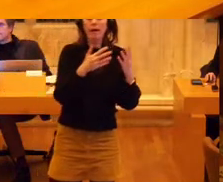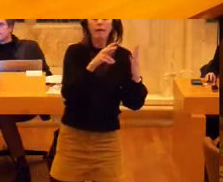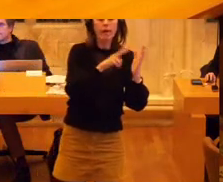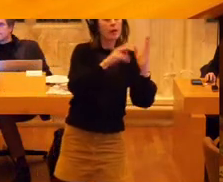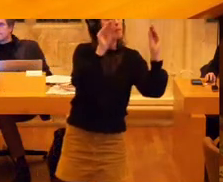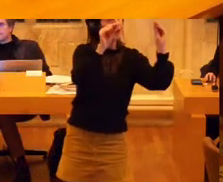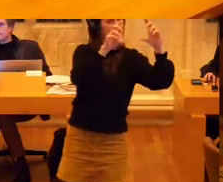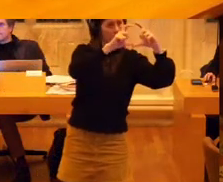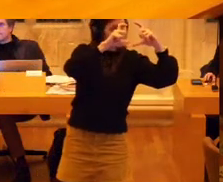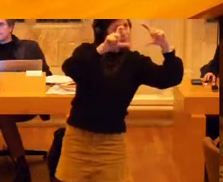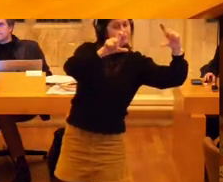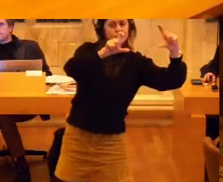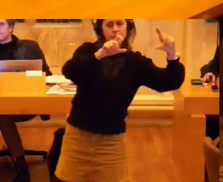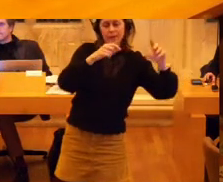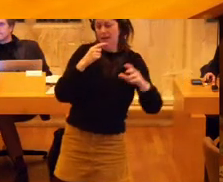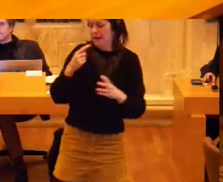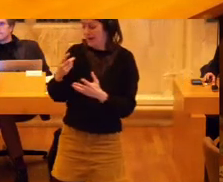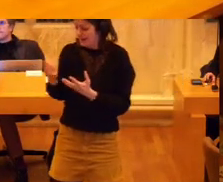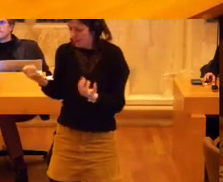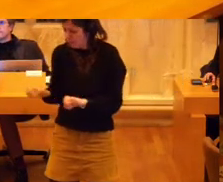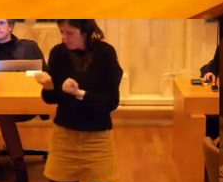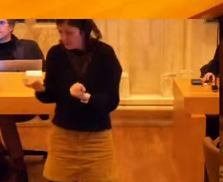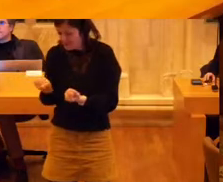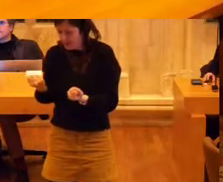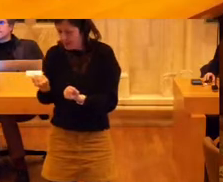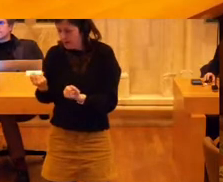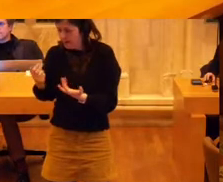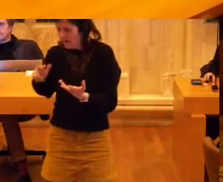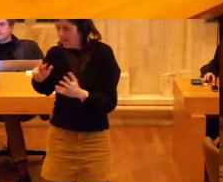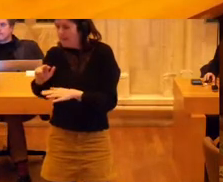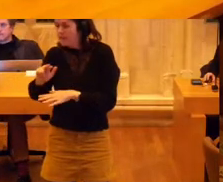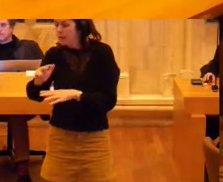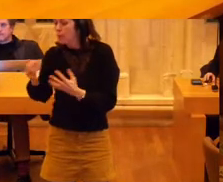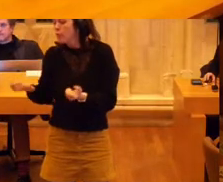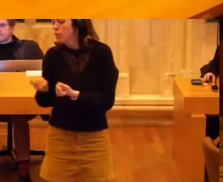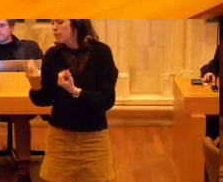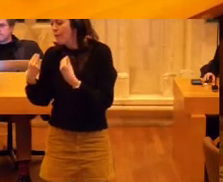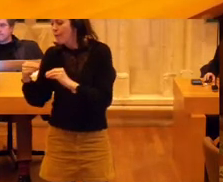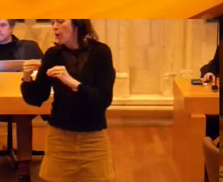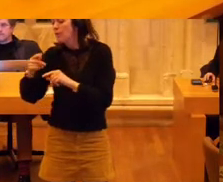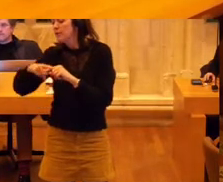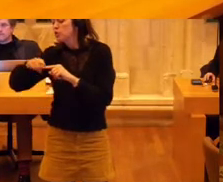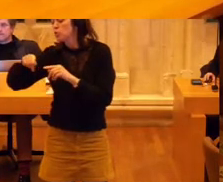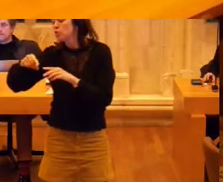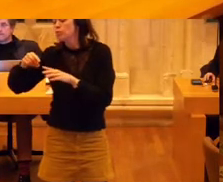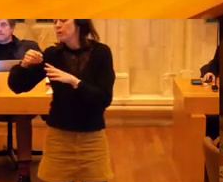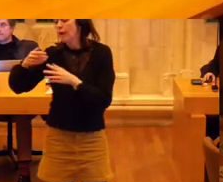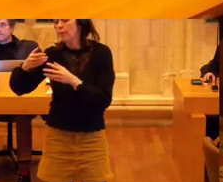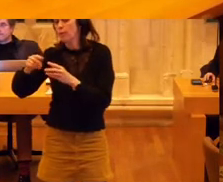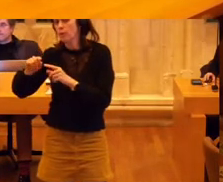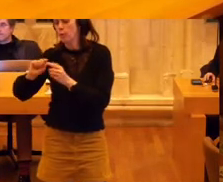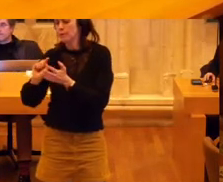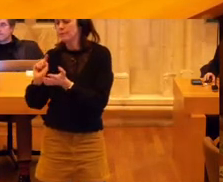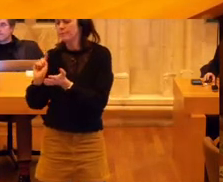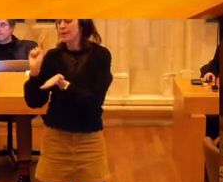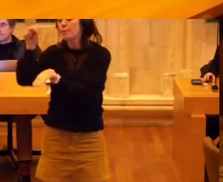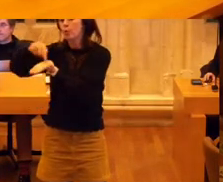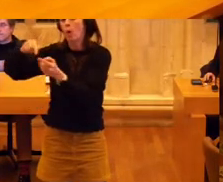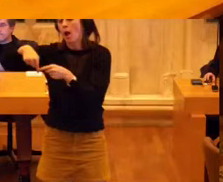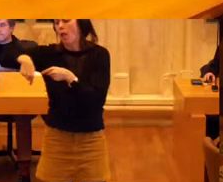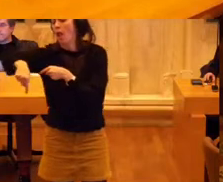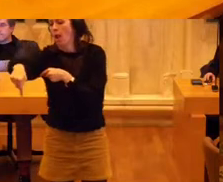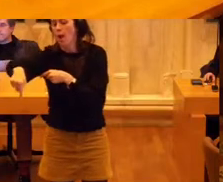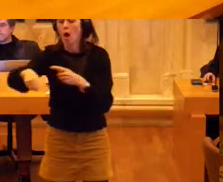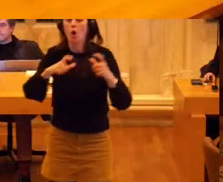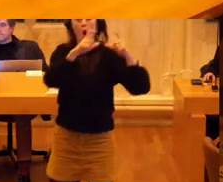quelque chose qui est commercialisé, non pas sur le site de la publicité, mais plus loin ou ailleurs. Les enseignes, on est sur